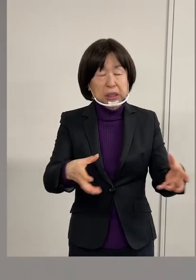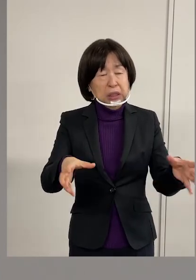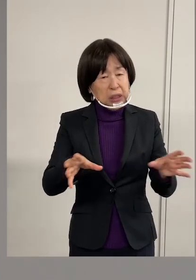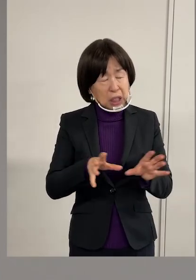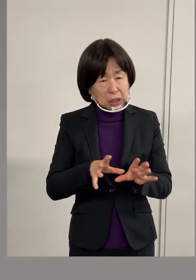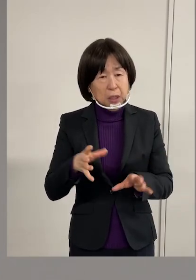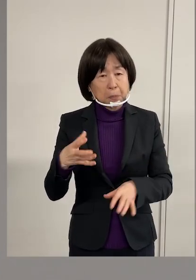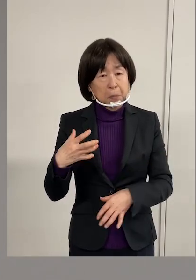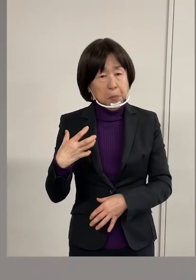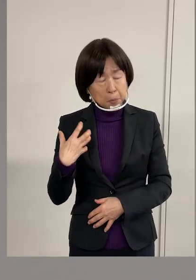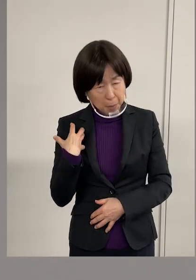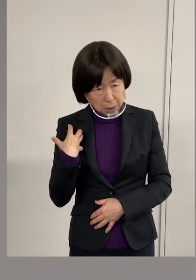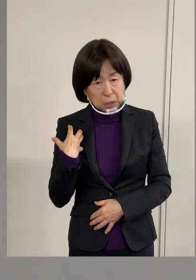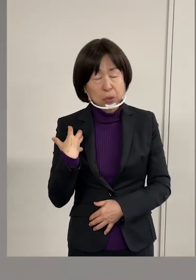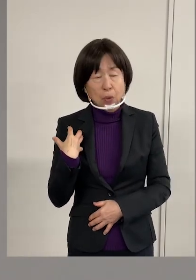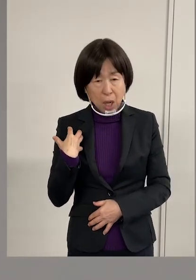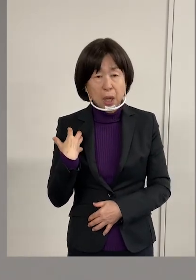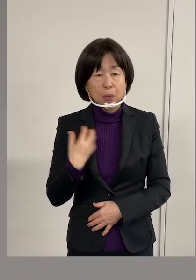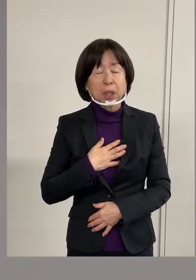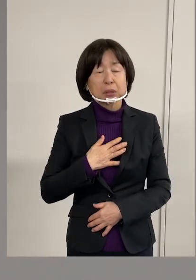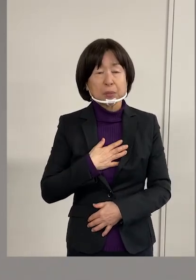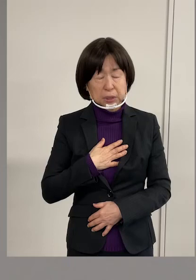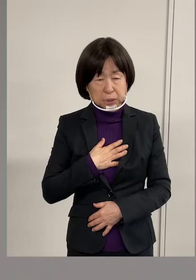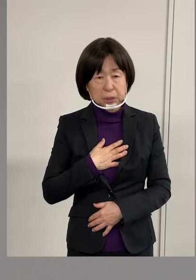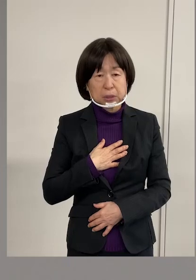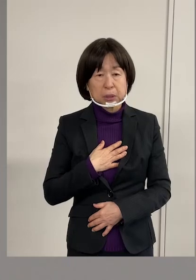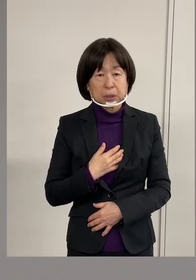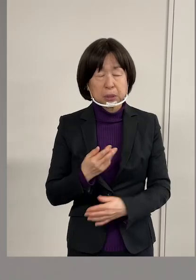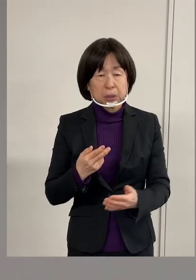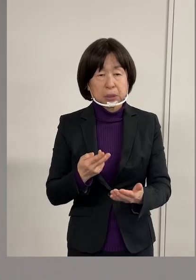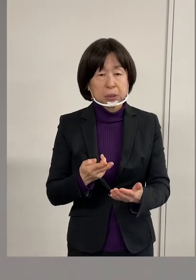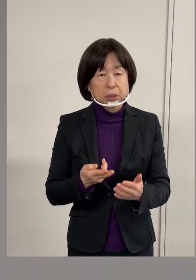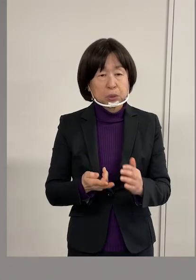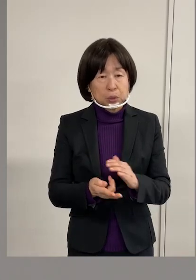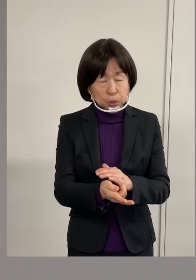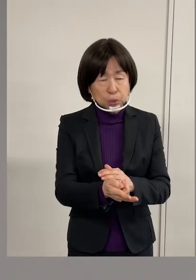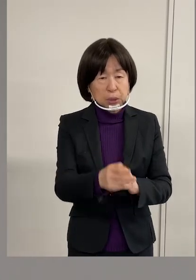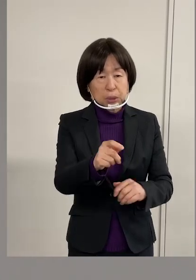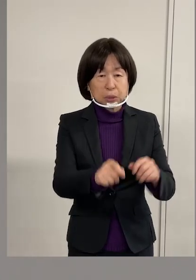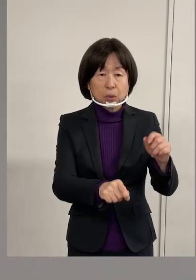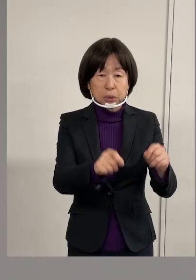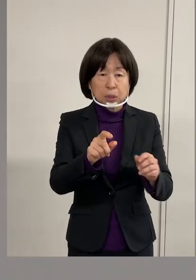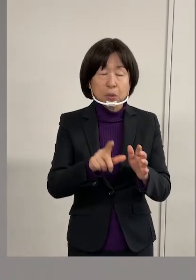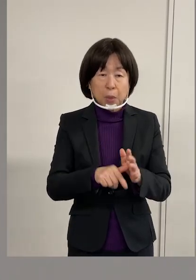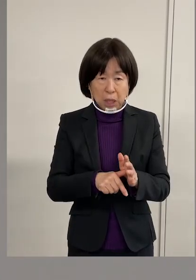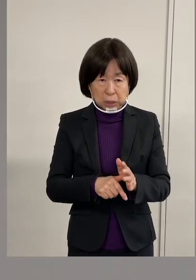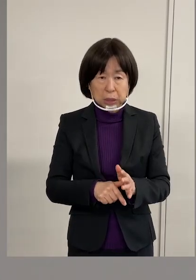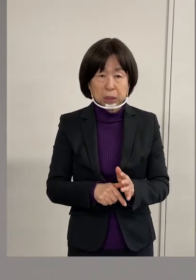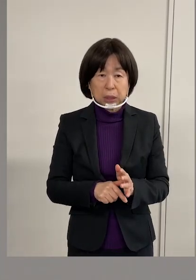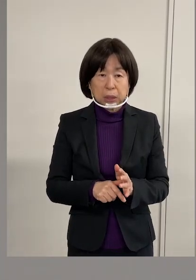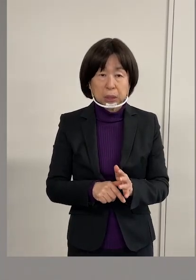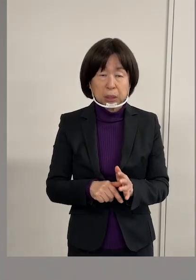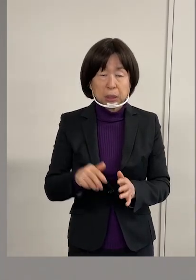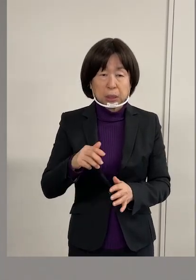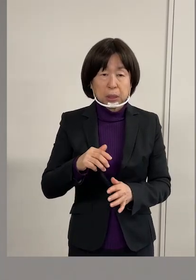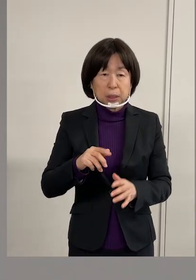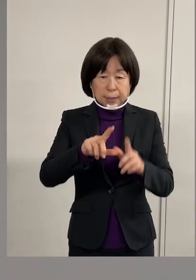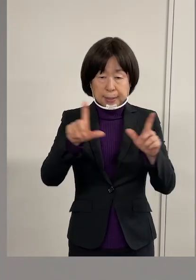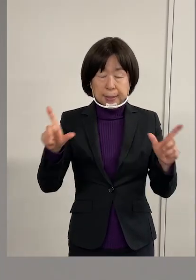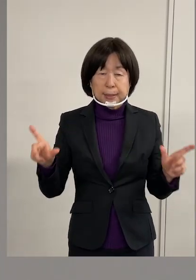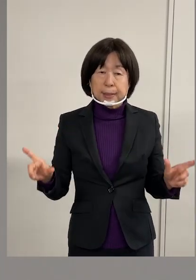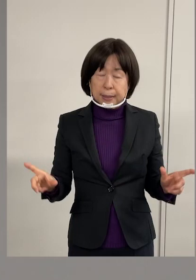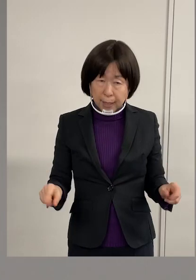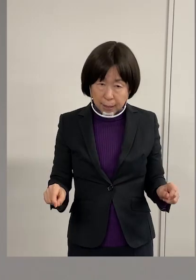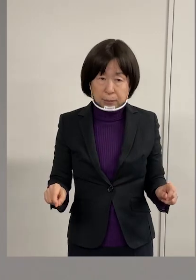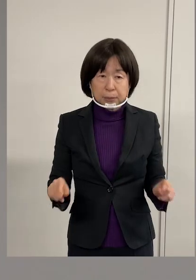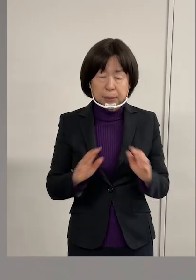論があるというのは承知しております。あの、入院調整につきましては、あの、高知県ではやはりあの、県全体で今入